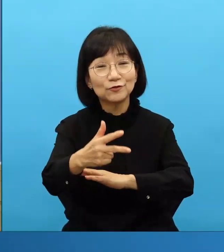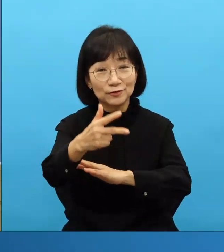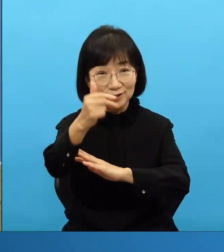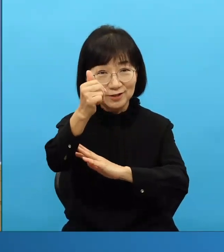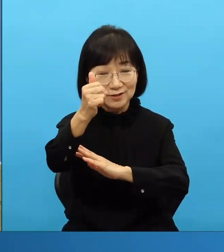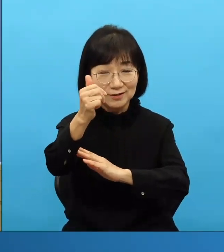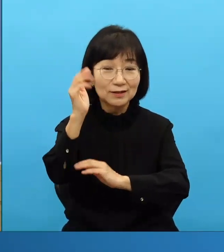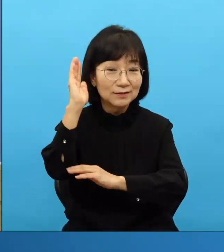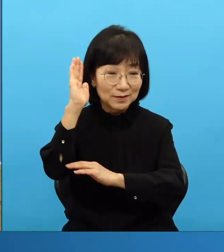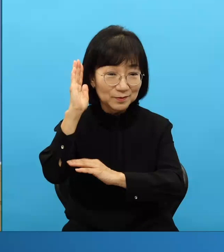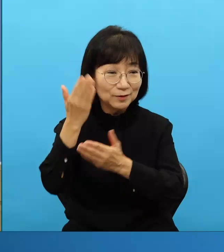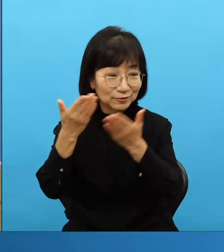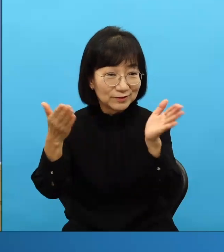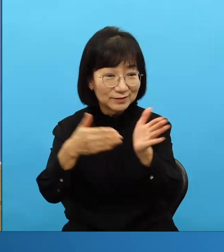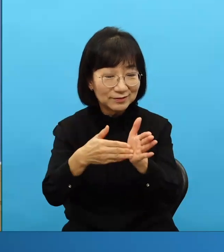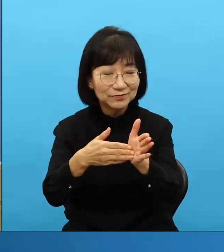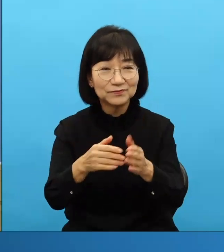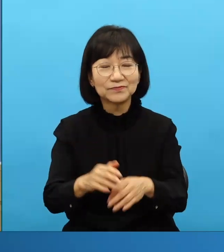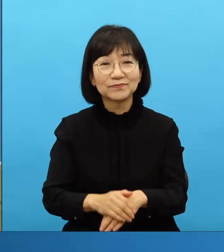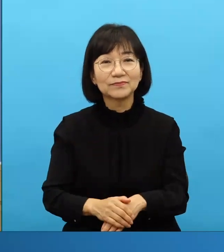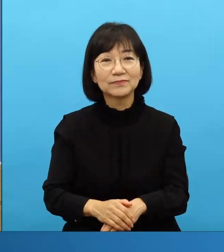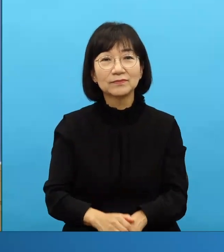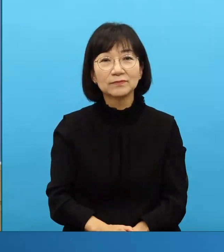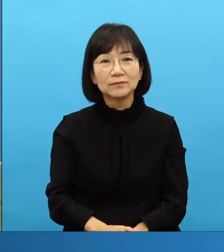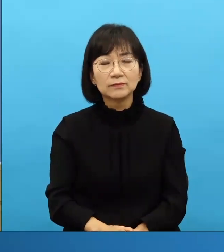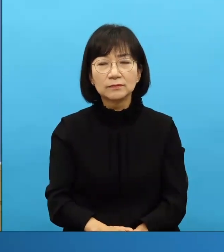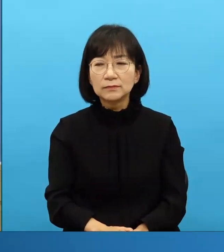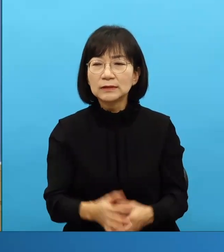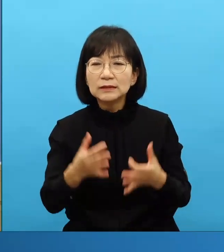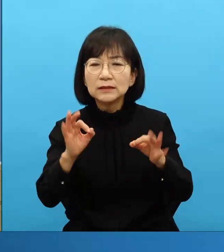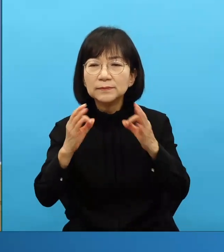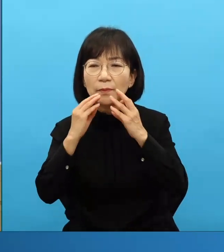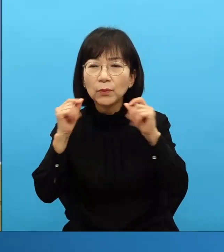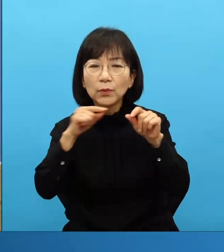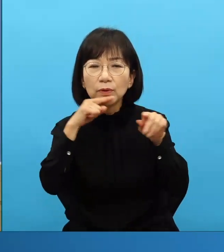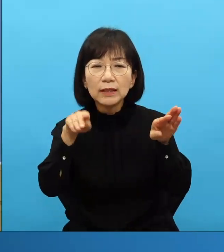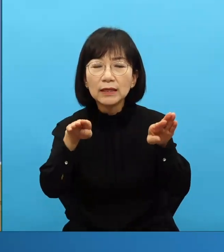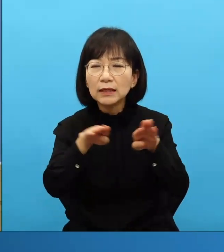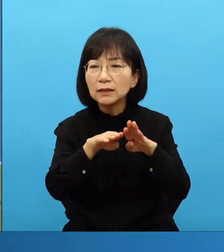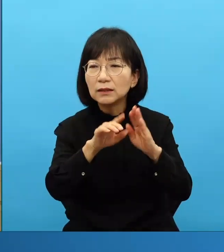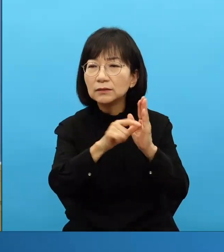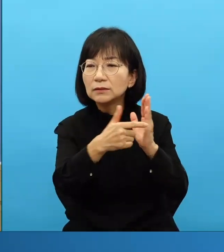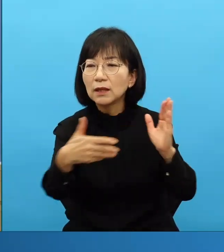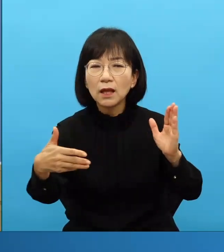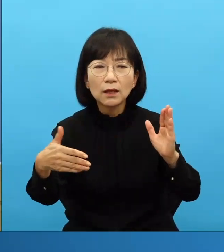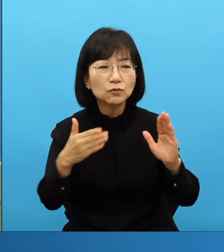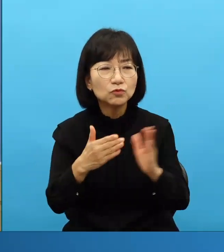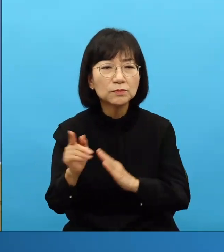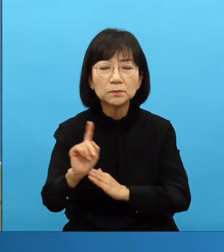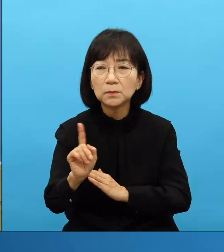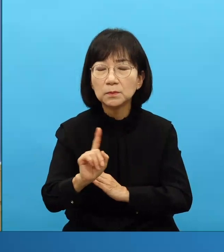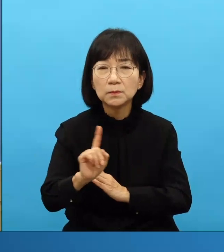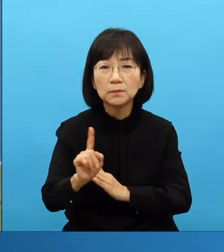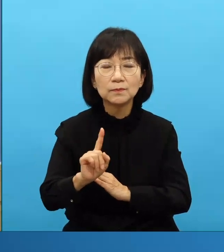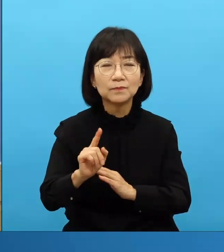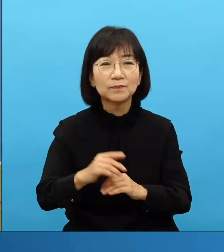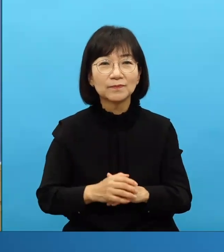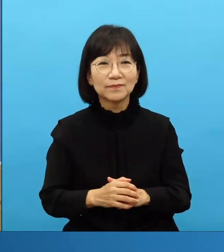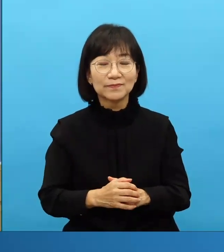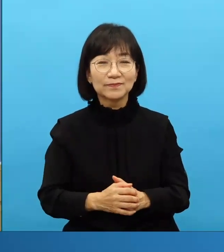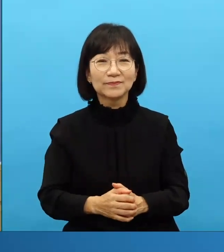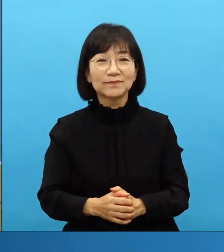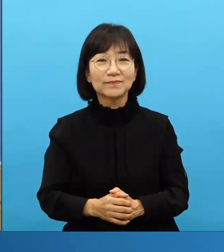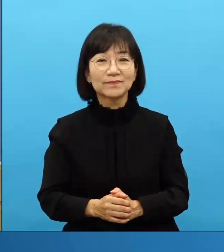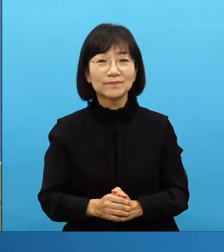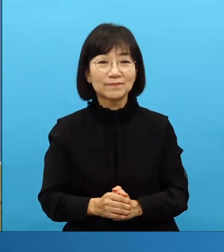the main figures of the 3-day weekend. 금토일 시대 열어서 뭐 하자는 말씀이냐? What do we want to do as we open up this age of the 3-day weekend? 우리